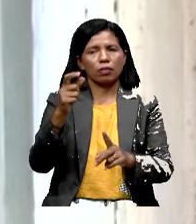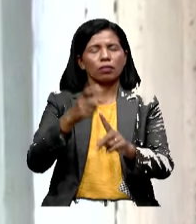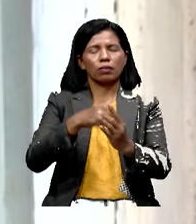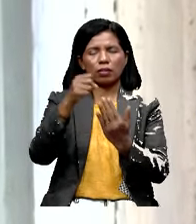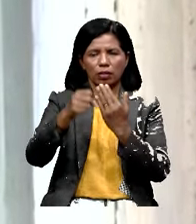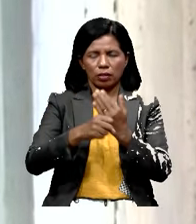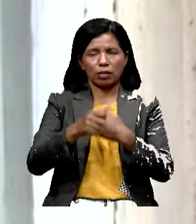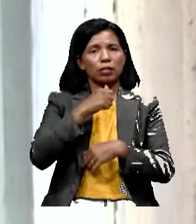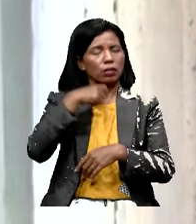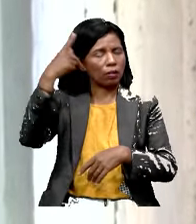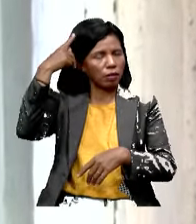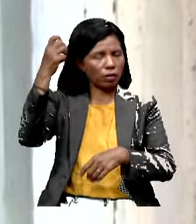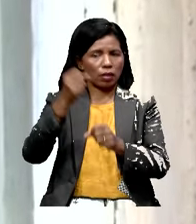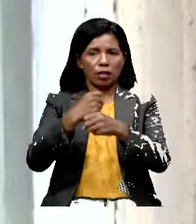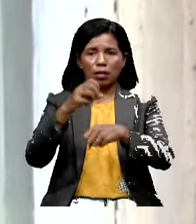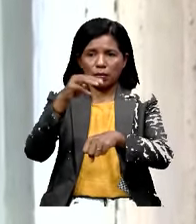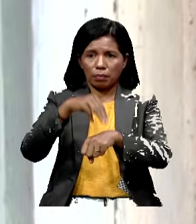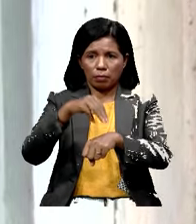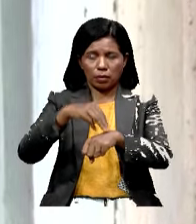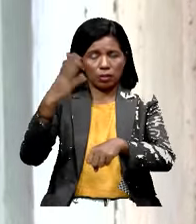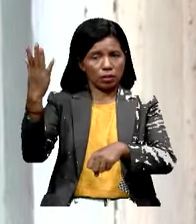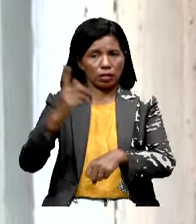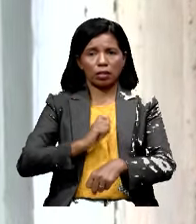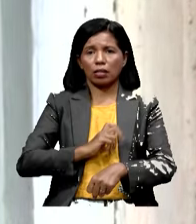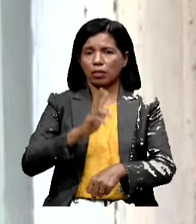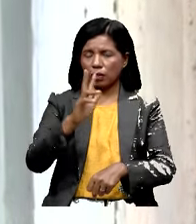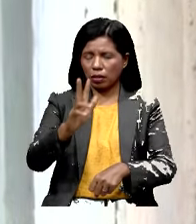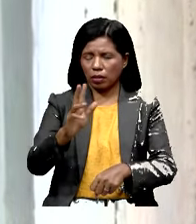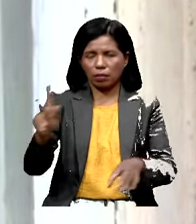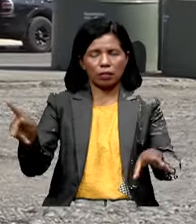ne, Papa Francisco se presidi misa ia tasitolu, ne bese